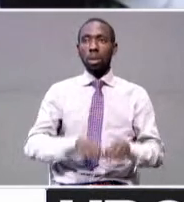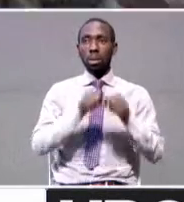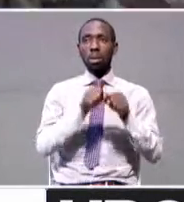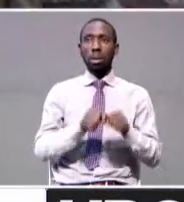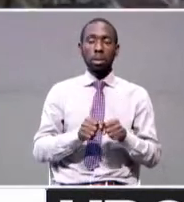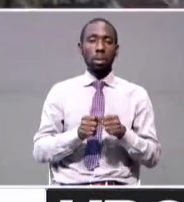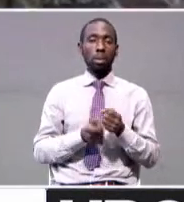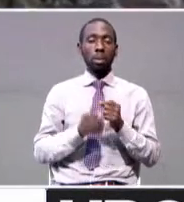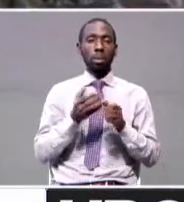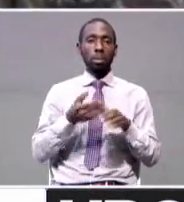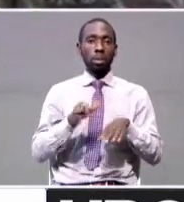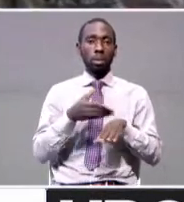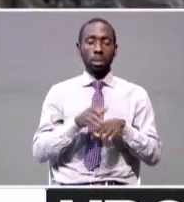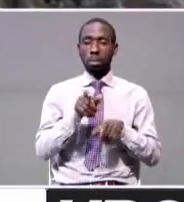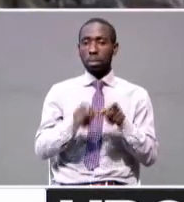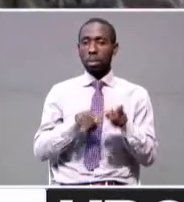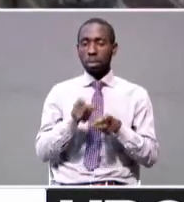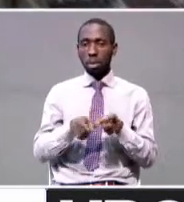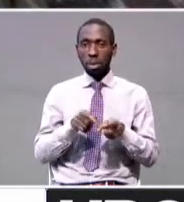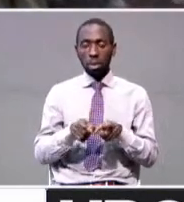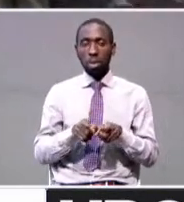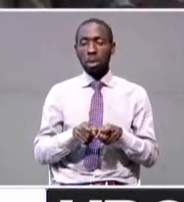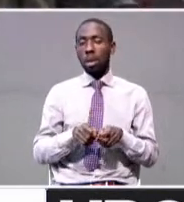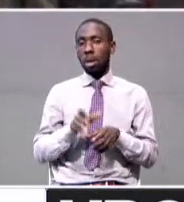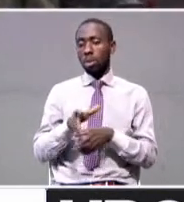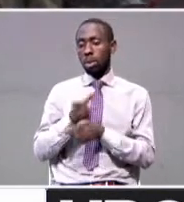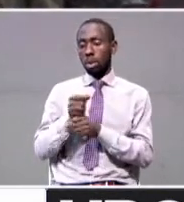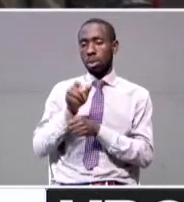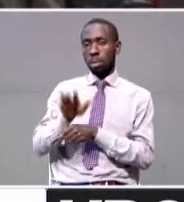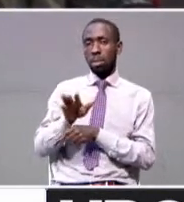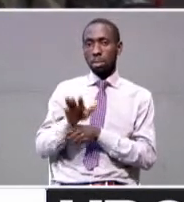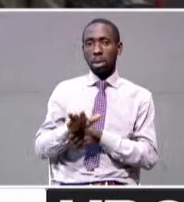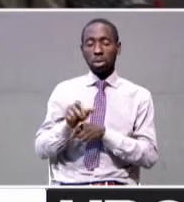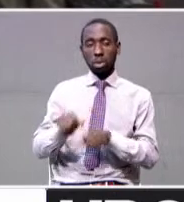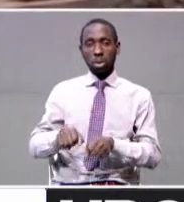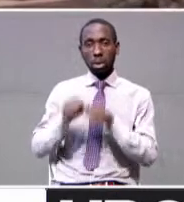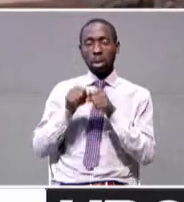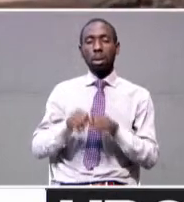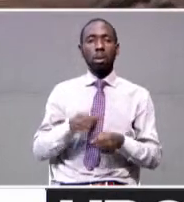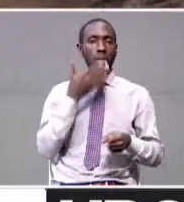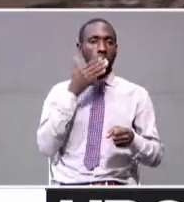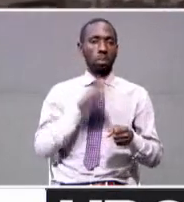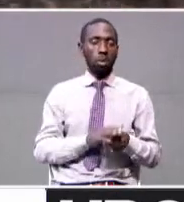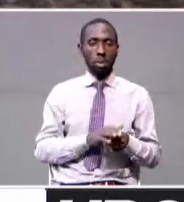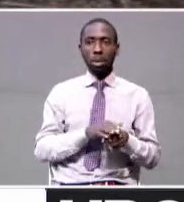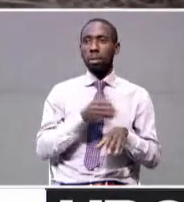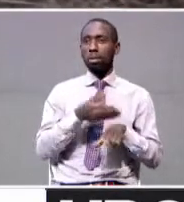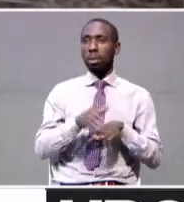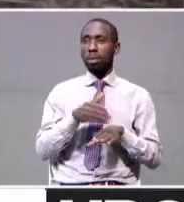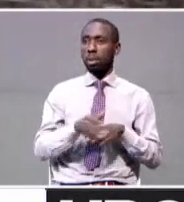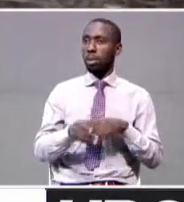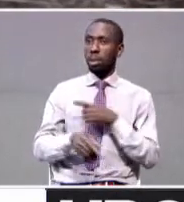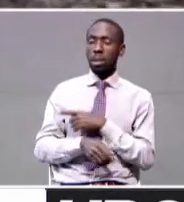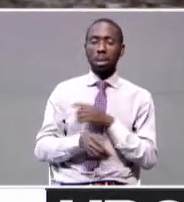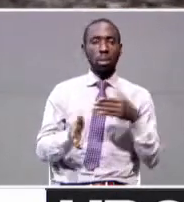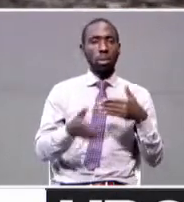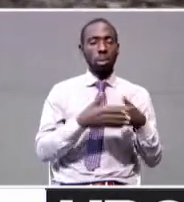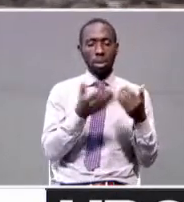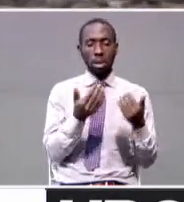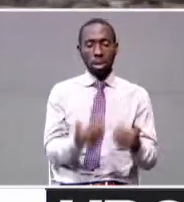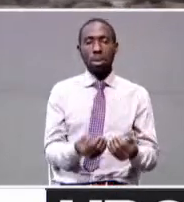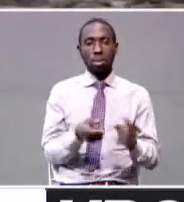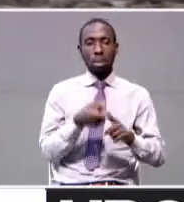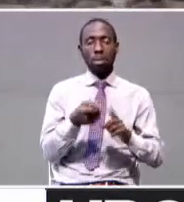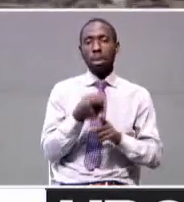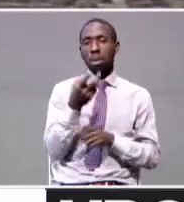of Fishers and Lake Users of Uganda, Godfrey Kambugu, asuubizza nti ennyanja eno tegenda kuggalwa mu kiseera kino